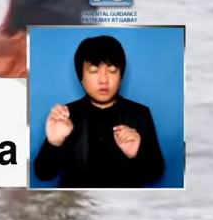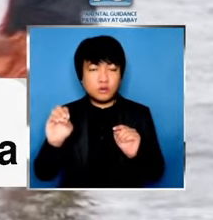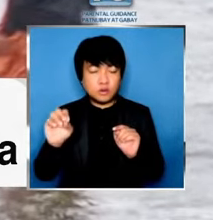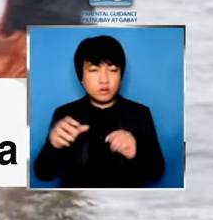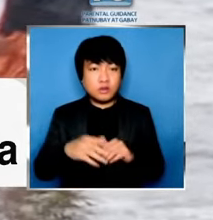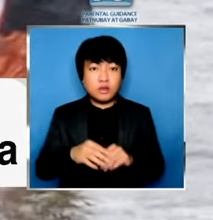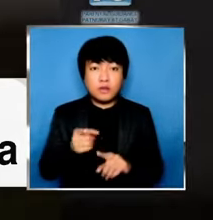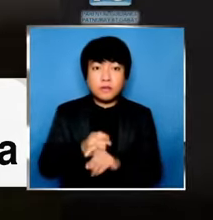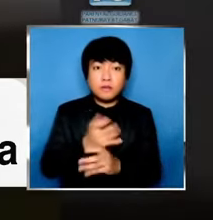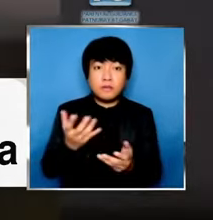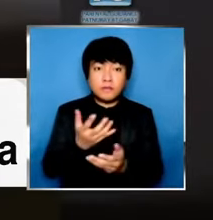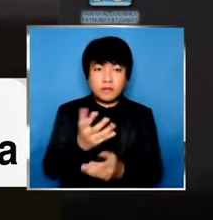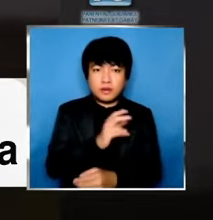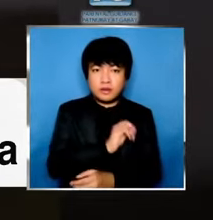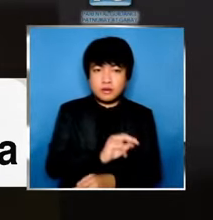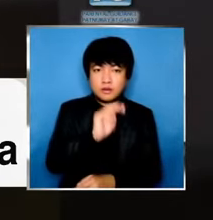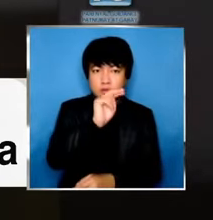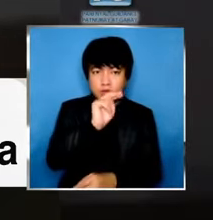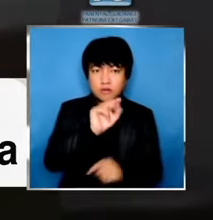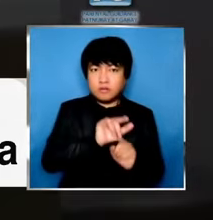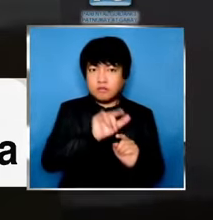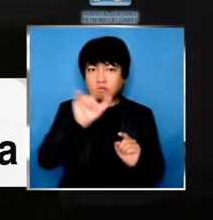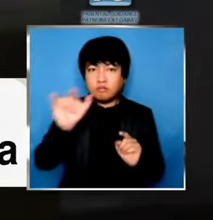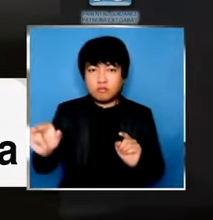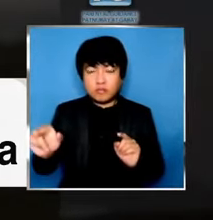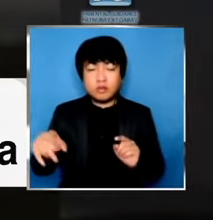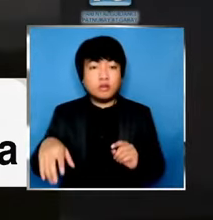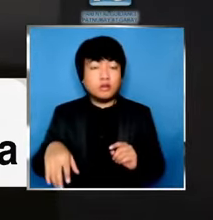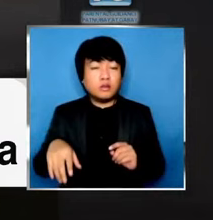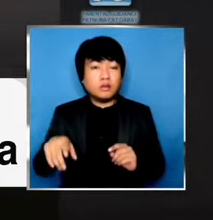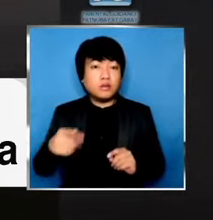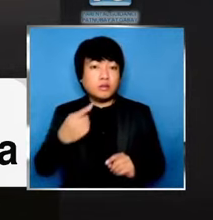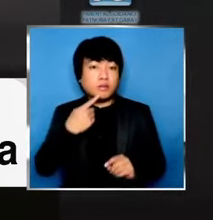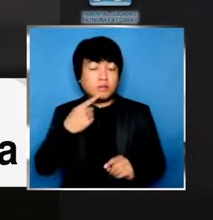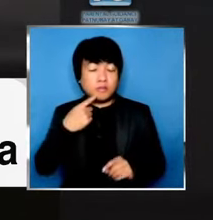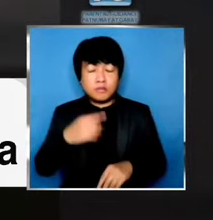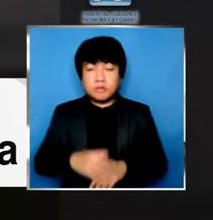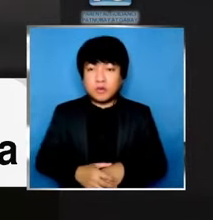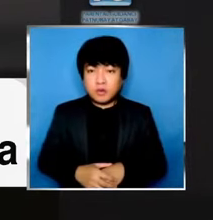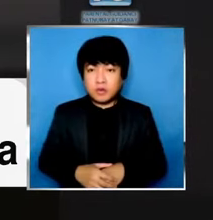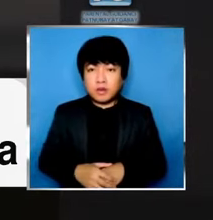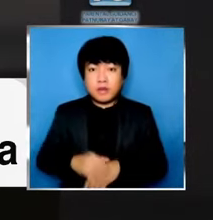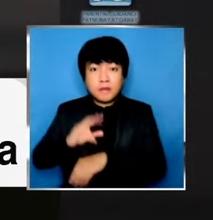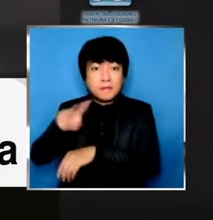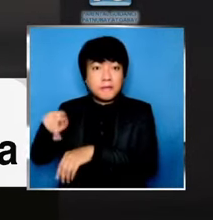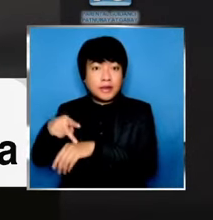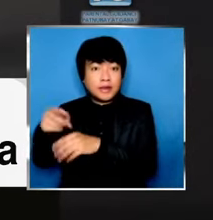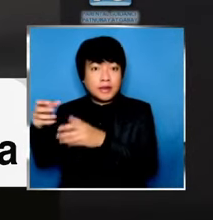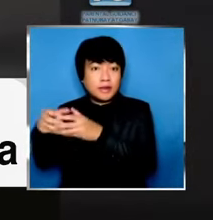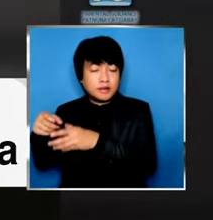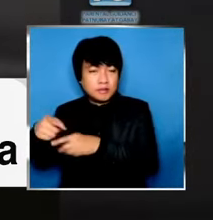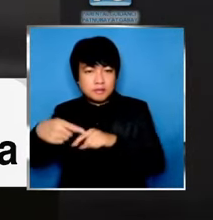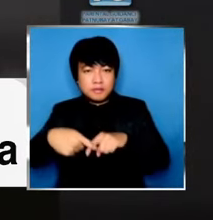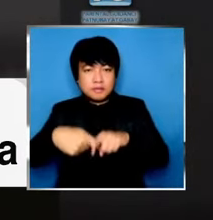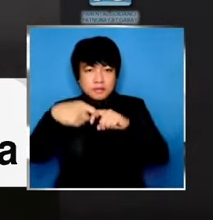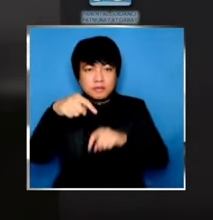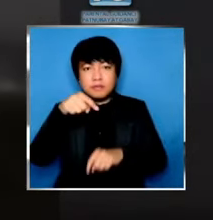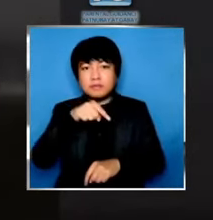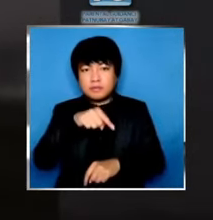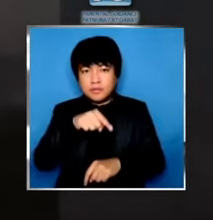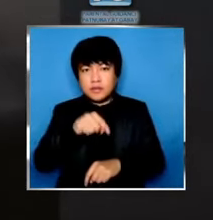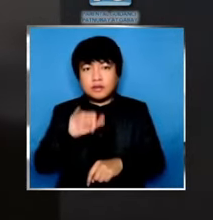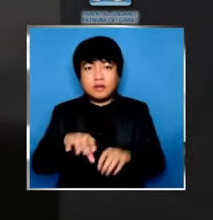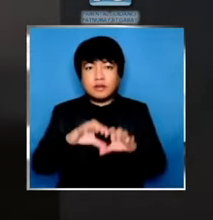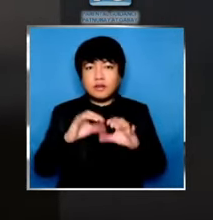Norte. Sinuspindi muna ng Civil Aviation Authority of the Philippines ang operasyon ng kumpanyang may-ari ng Cessna plane. Patuloy ang